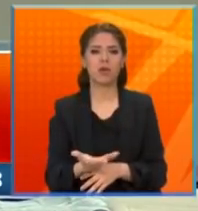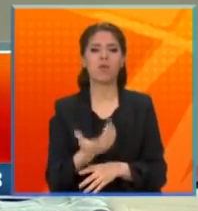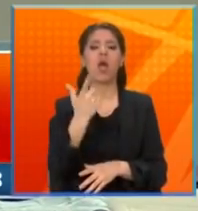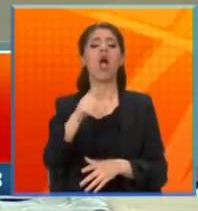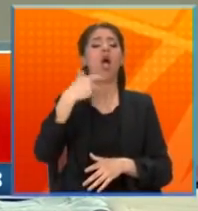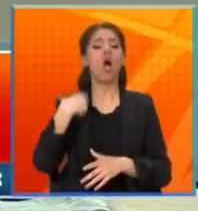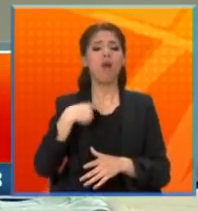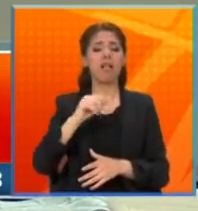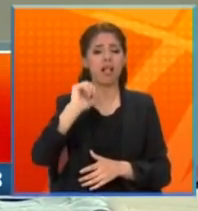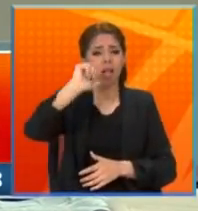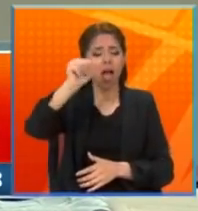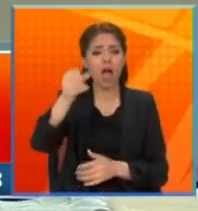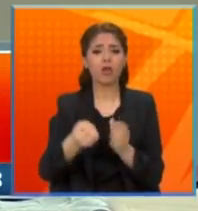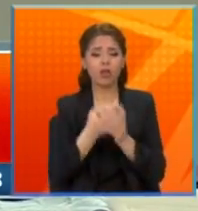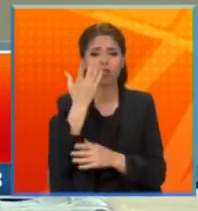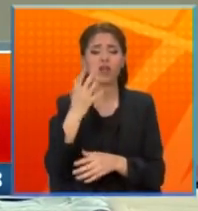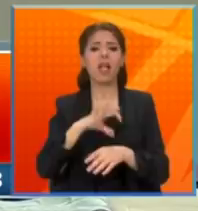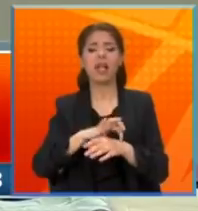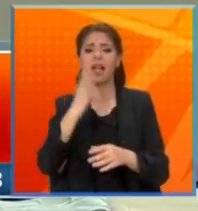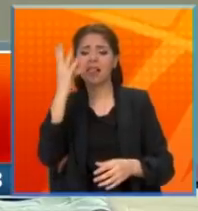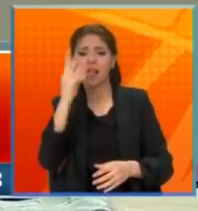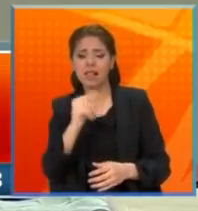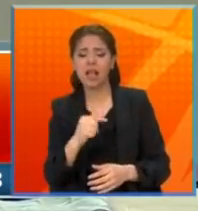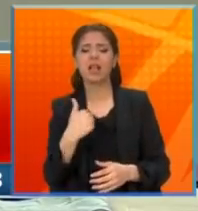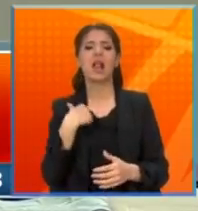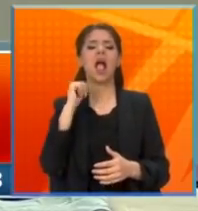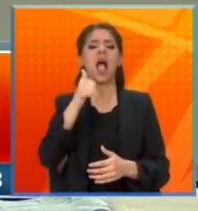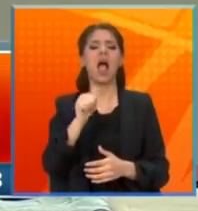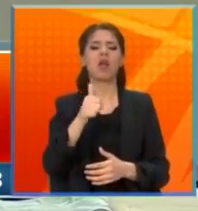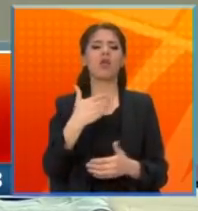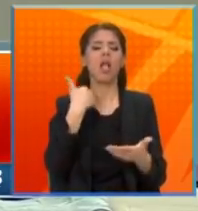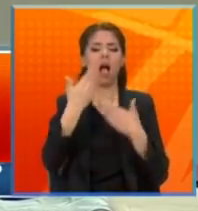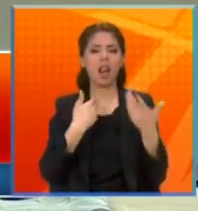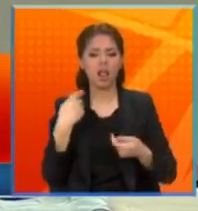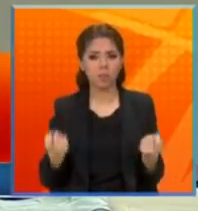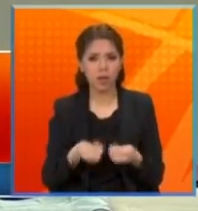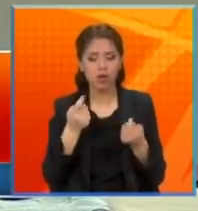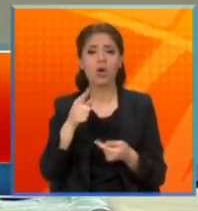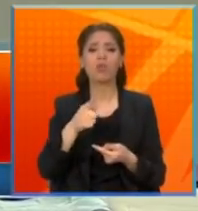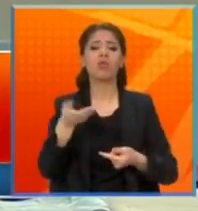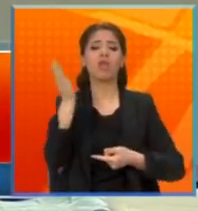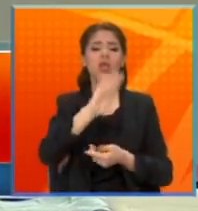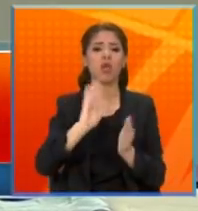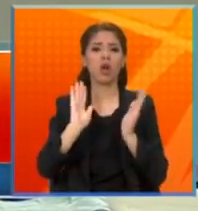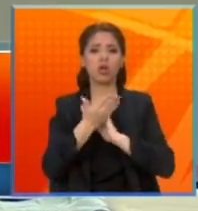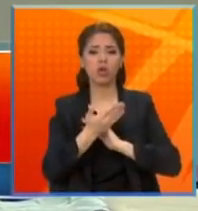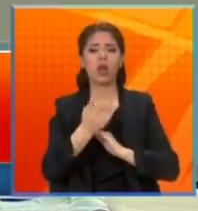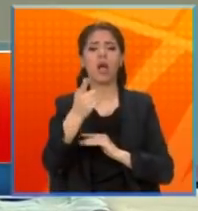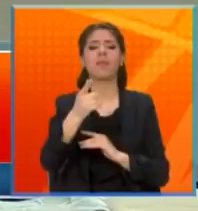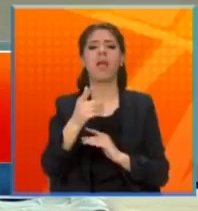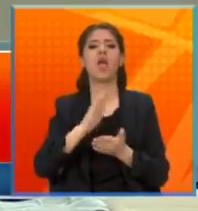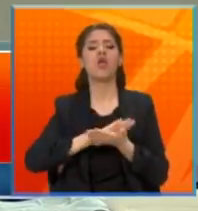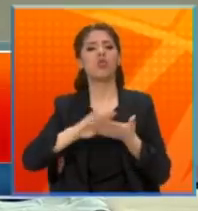Özellikle her gün çıkan vaka sonuçlarını bildirmeye çalışıyoruz. Bundan sonraki dönemde düzenli bir